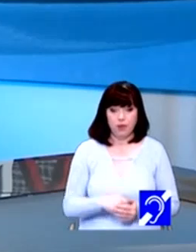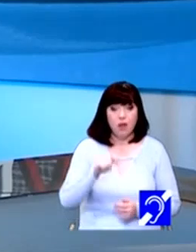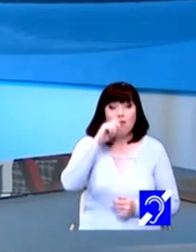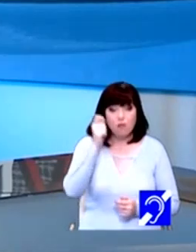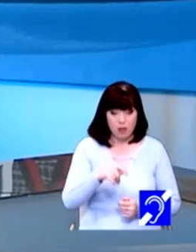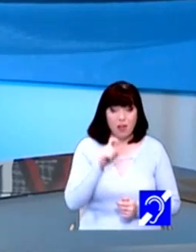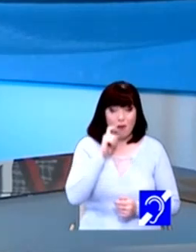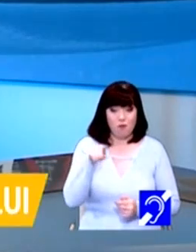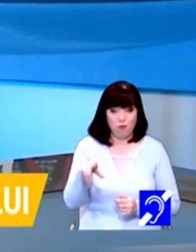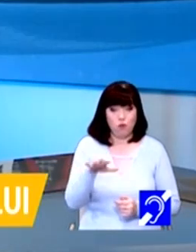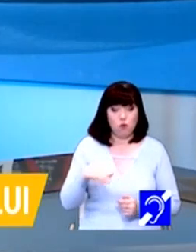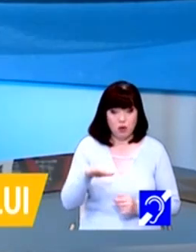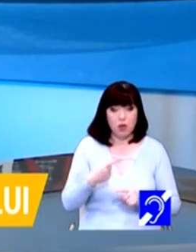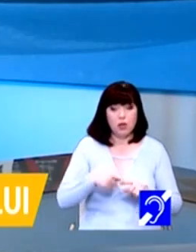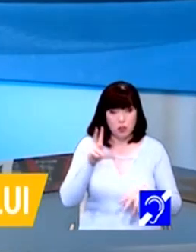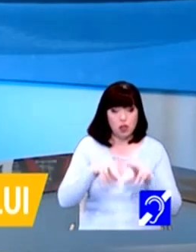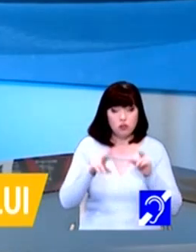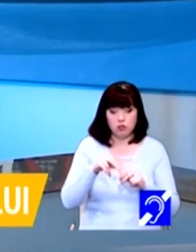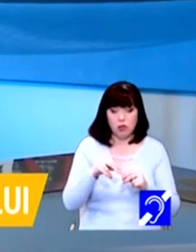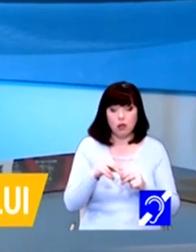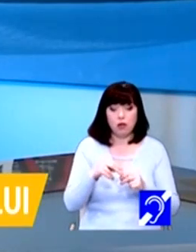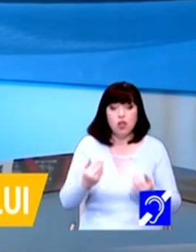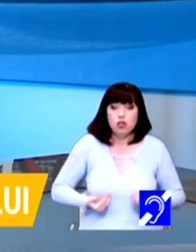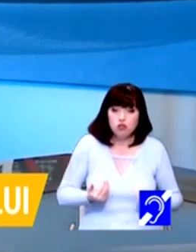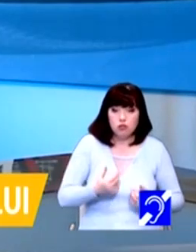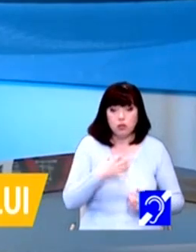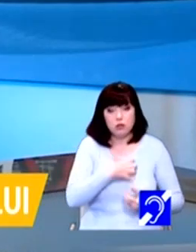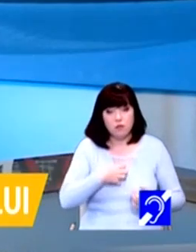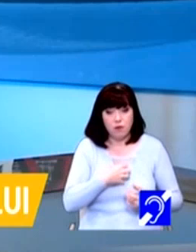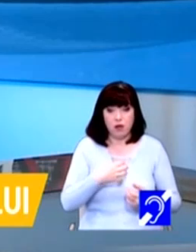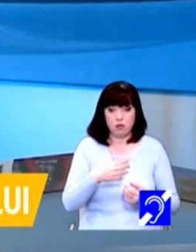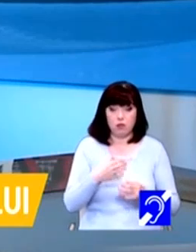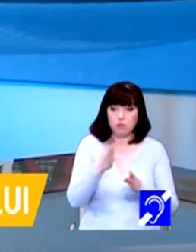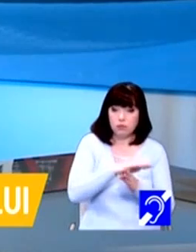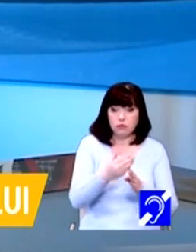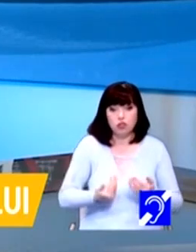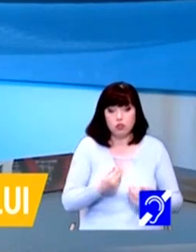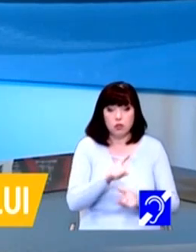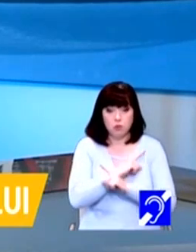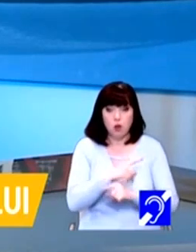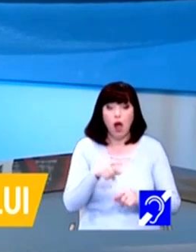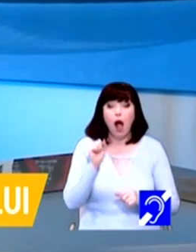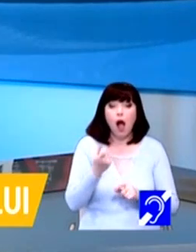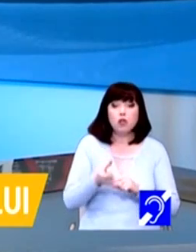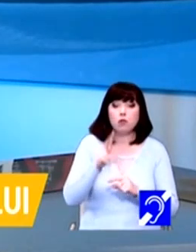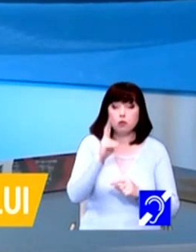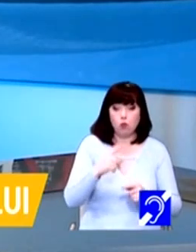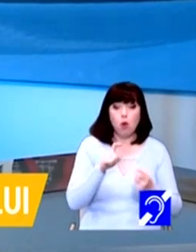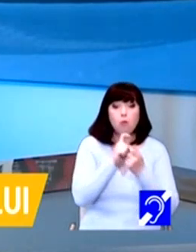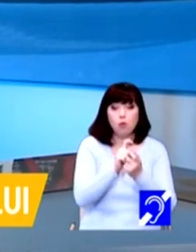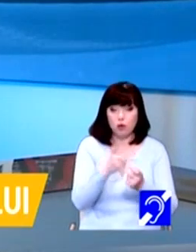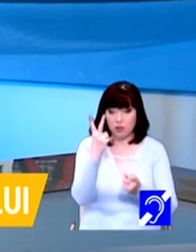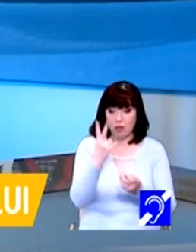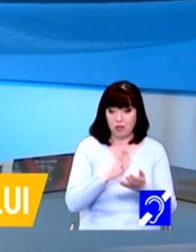Războiul din Ucraina este o cursă contra cronometru pe viață și pe moarte, mai ales pentru cei care luptă pe două fronturi. Așa este și